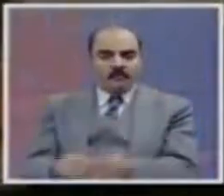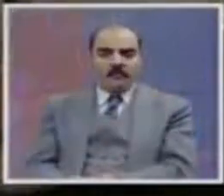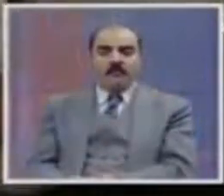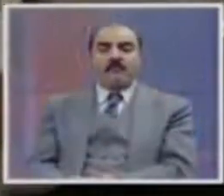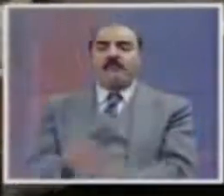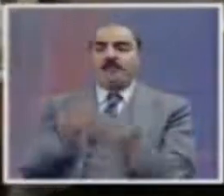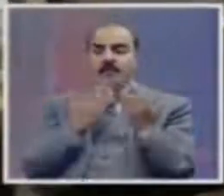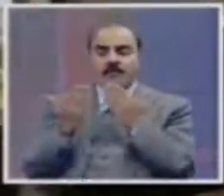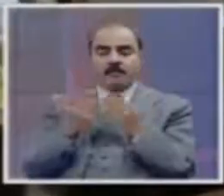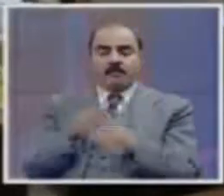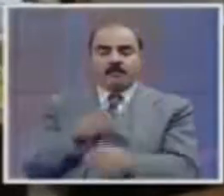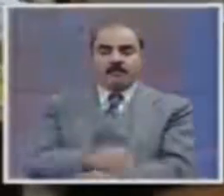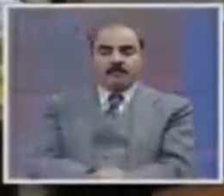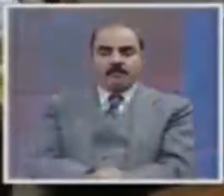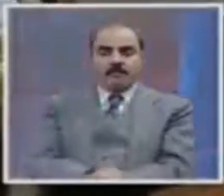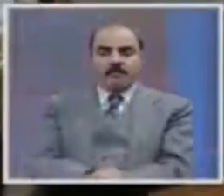الآداب قسم